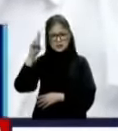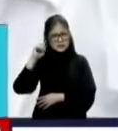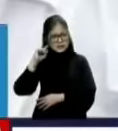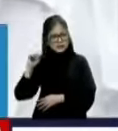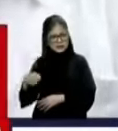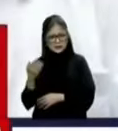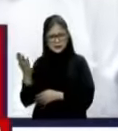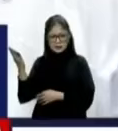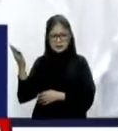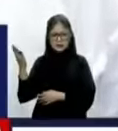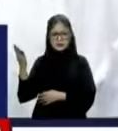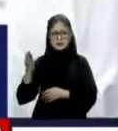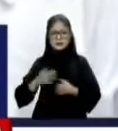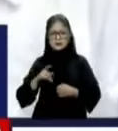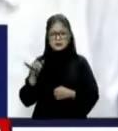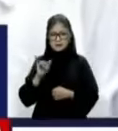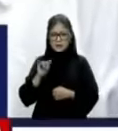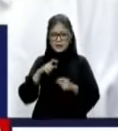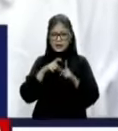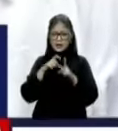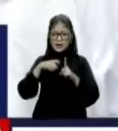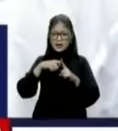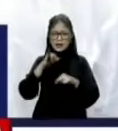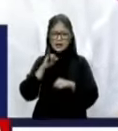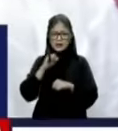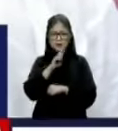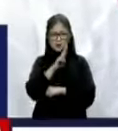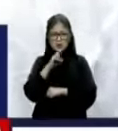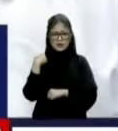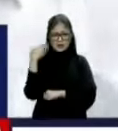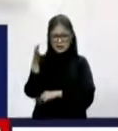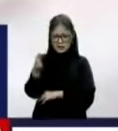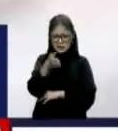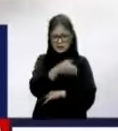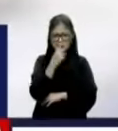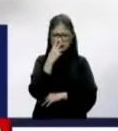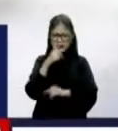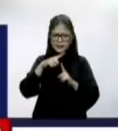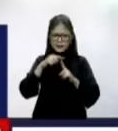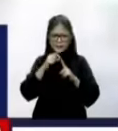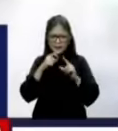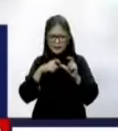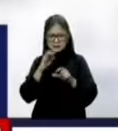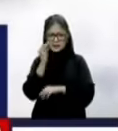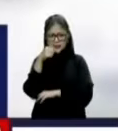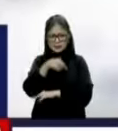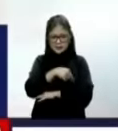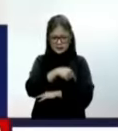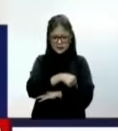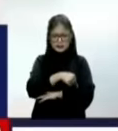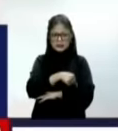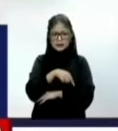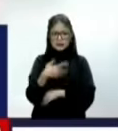Liliana, nyalek di DKI 2. Makanya kami keliling-keliling melihat TPS-TPS tadi di Jakarta Selatan, sekarang Jakarta